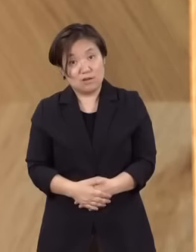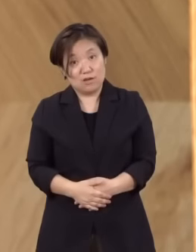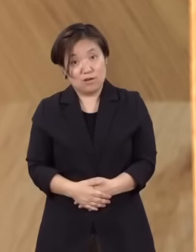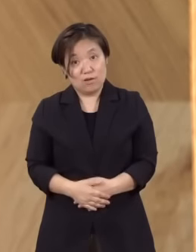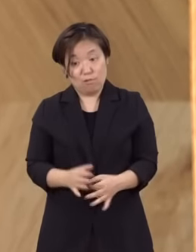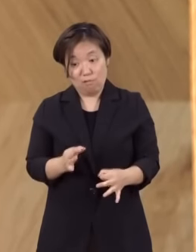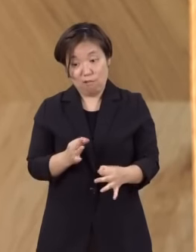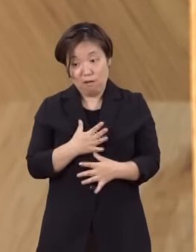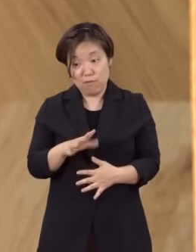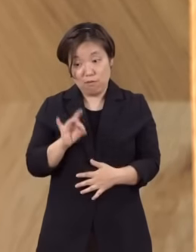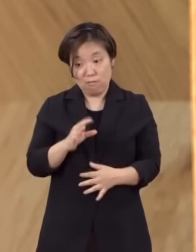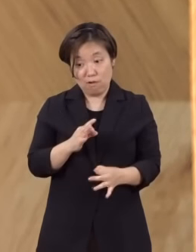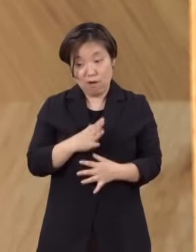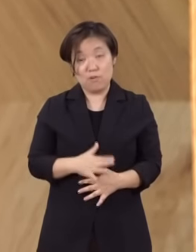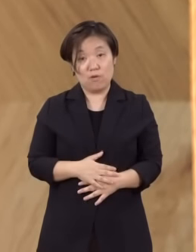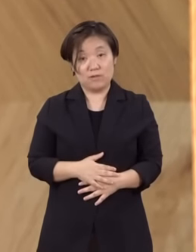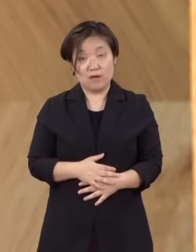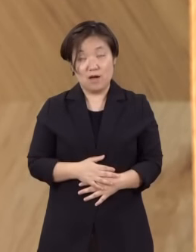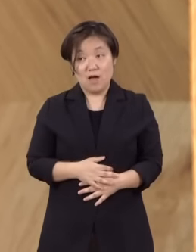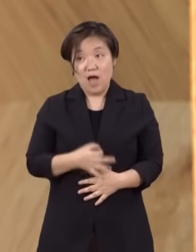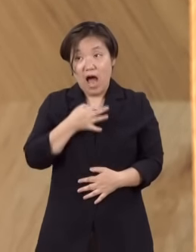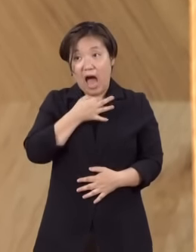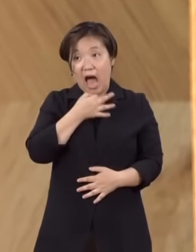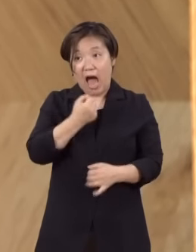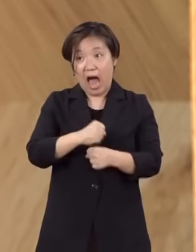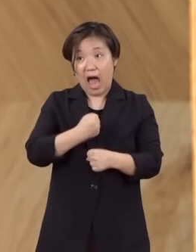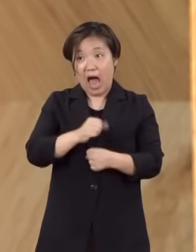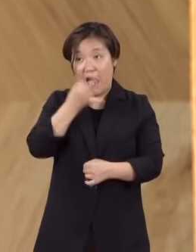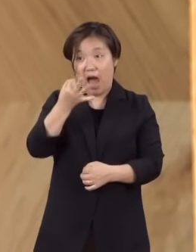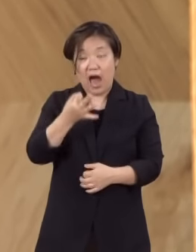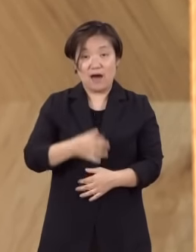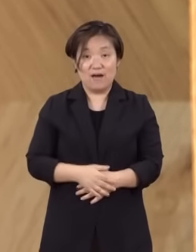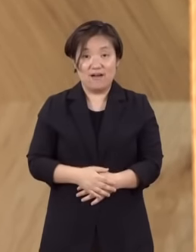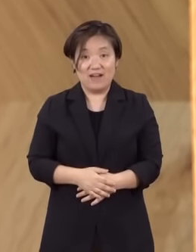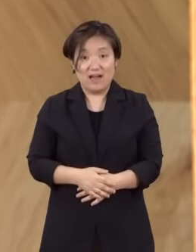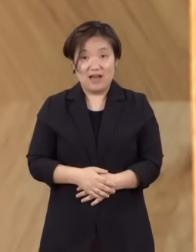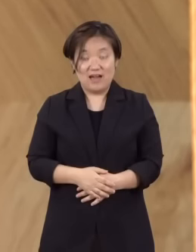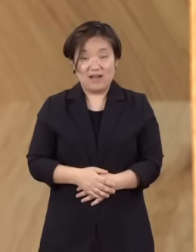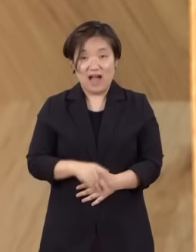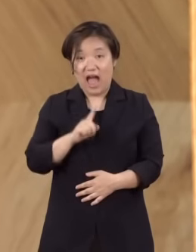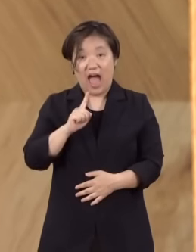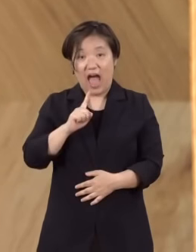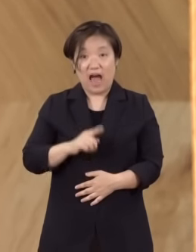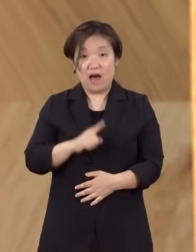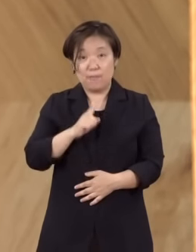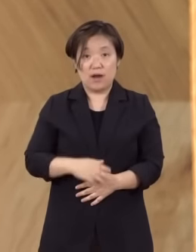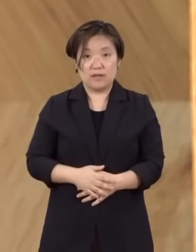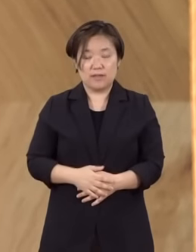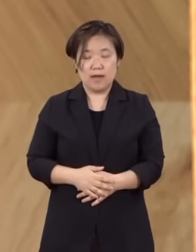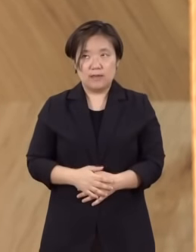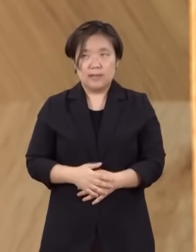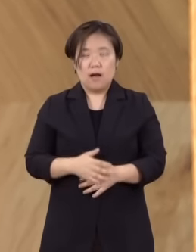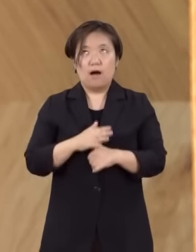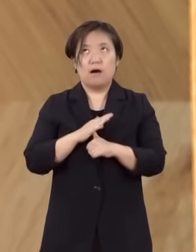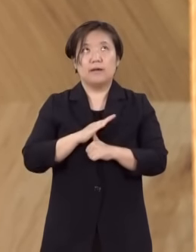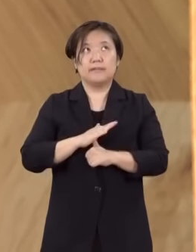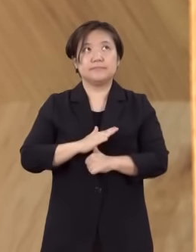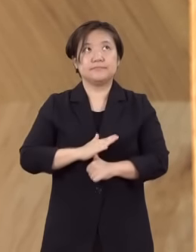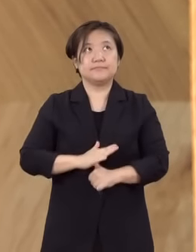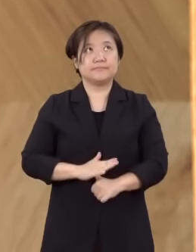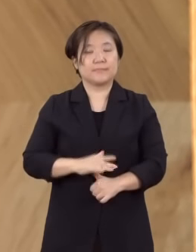눌러서 소리 지르고 당황했으나 침착하게 행동하자는 생각이 들어서